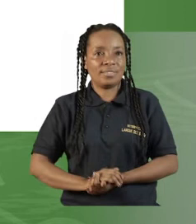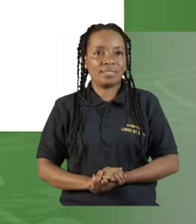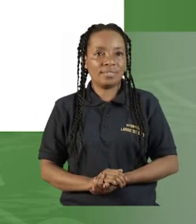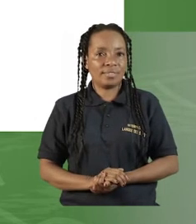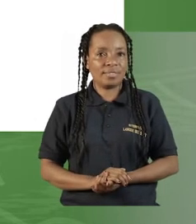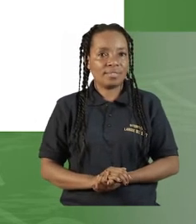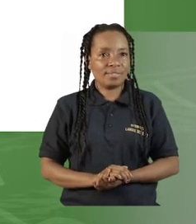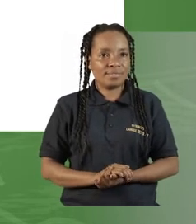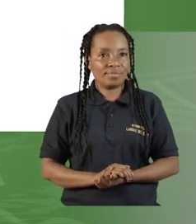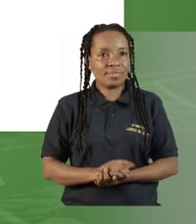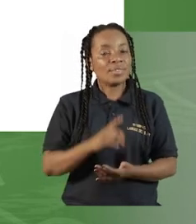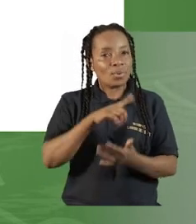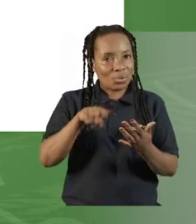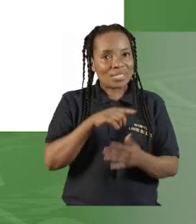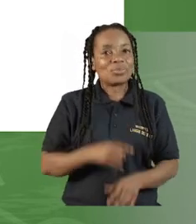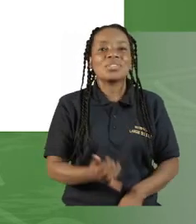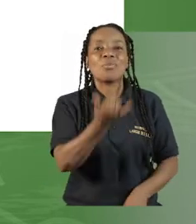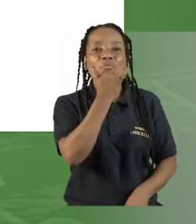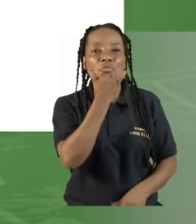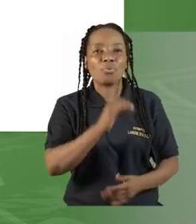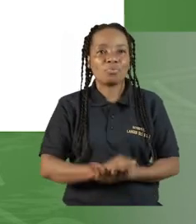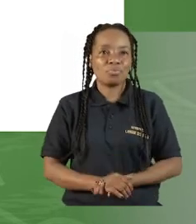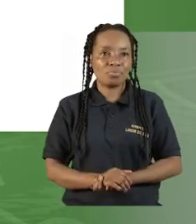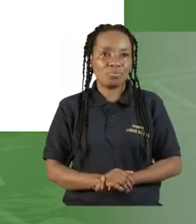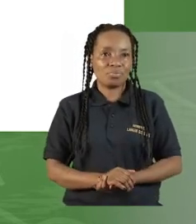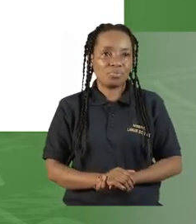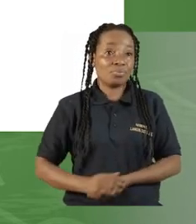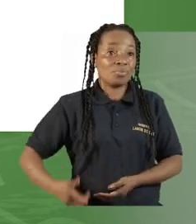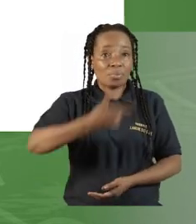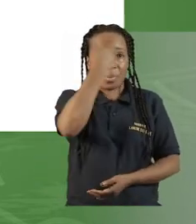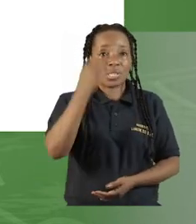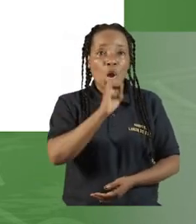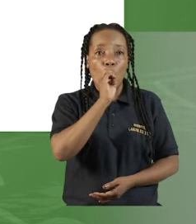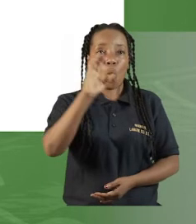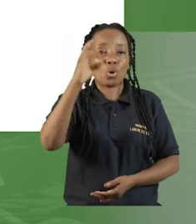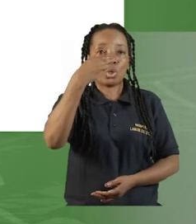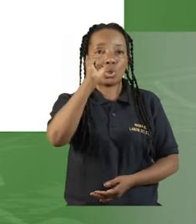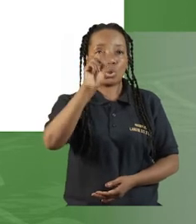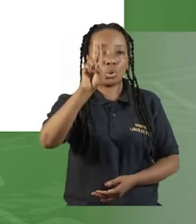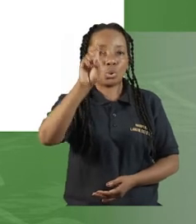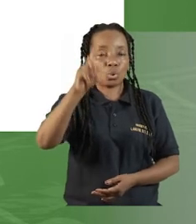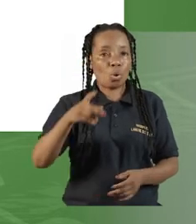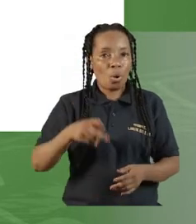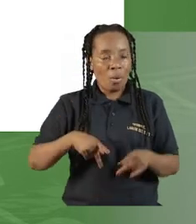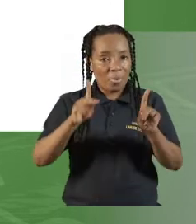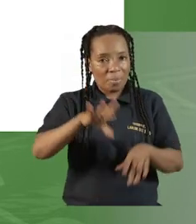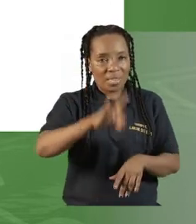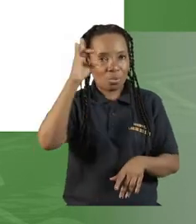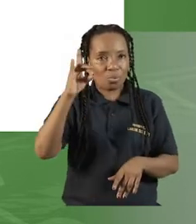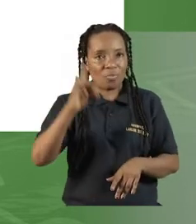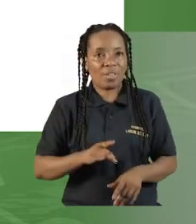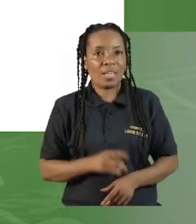on répond par faux, car l'eau de chaux sert à identifier le dioxyde de